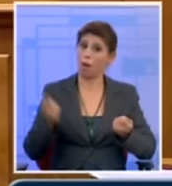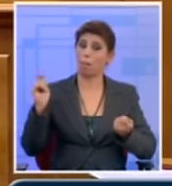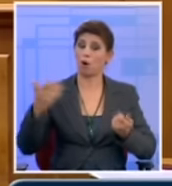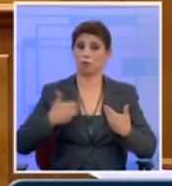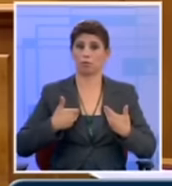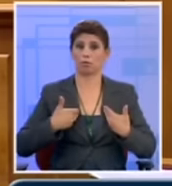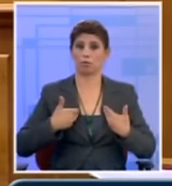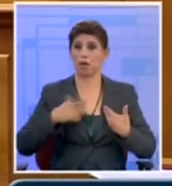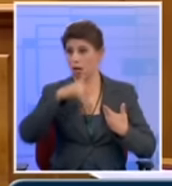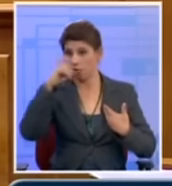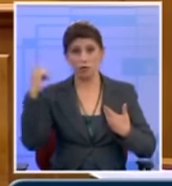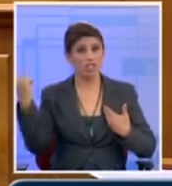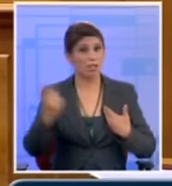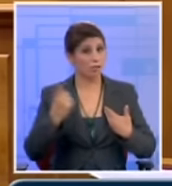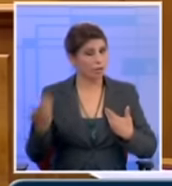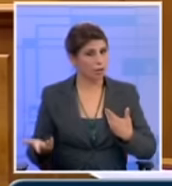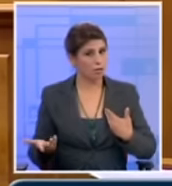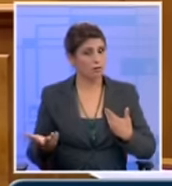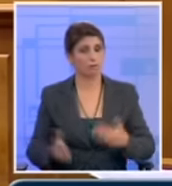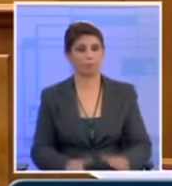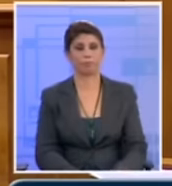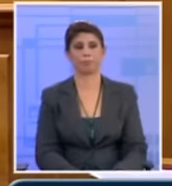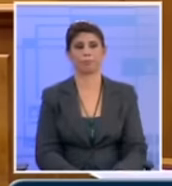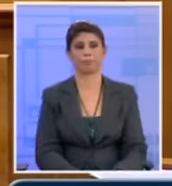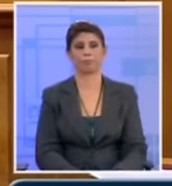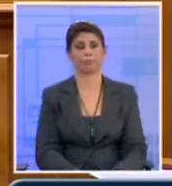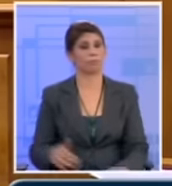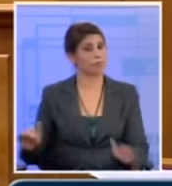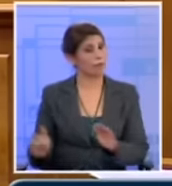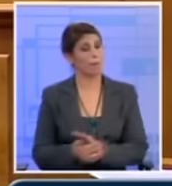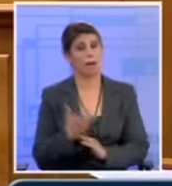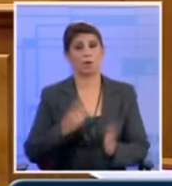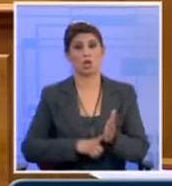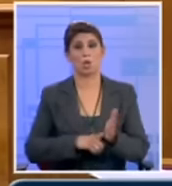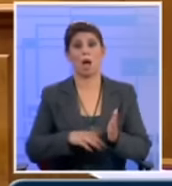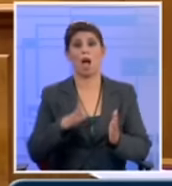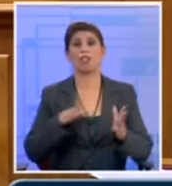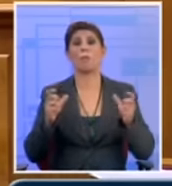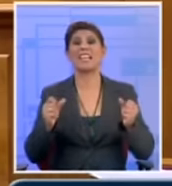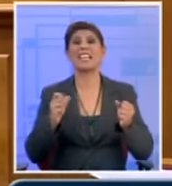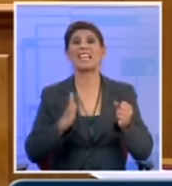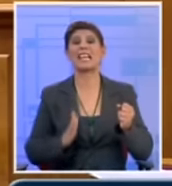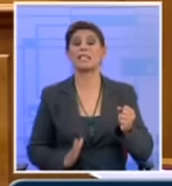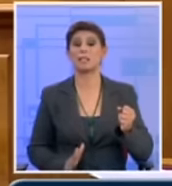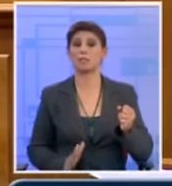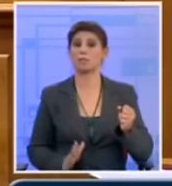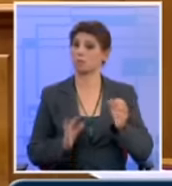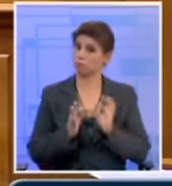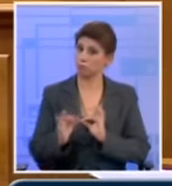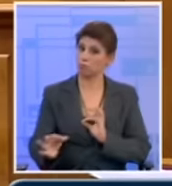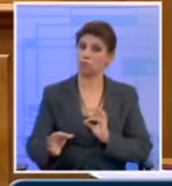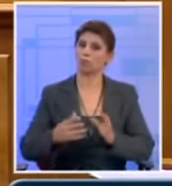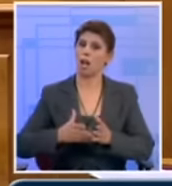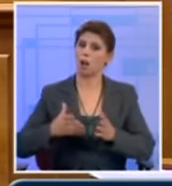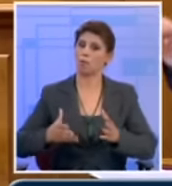δύσκολες συνθήκες. Περάσαμε νόμο για την ανθρωπιστική κρίση, ο οποίος ήδη εφαρμόζεται και